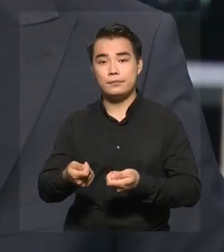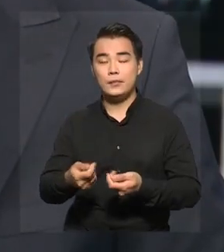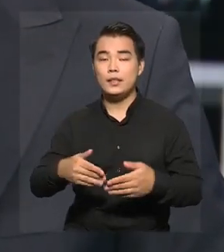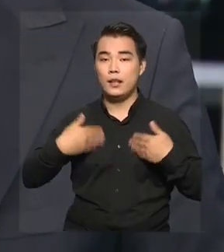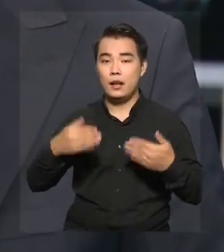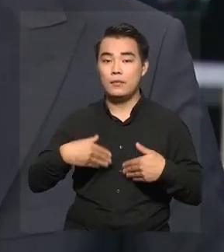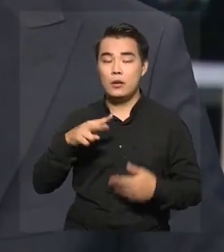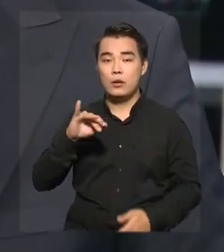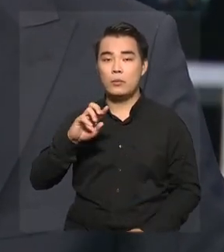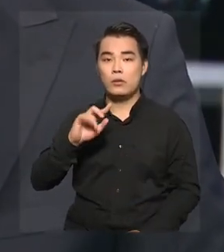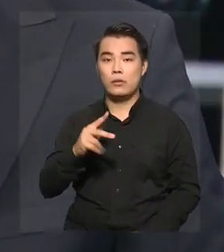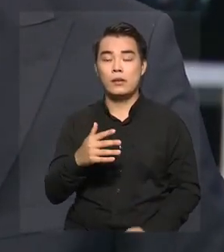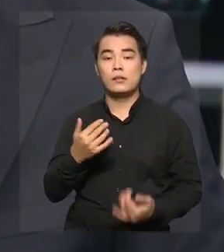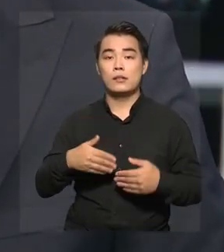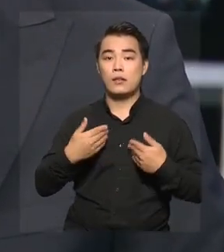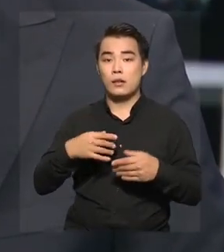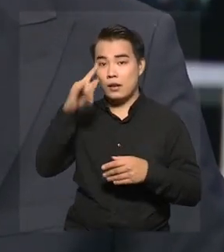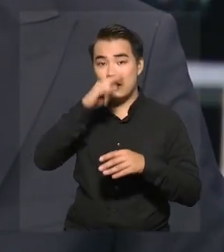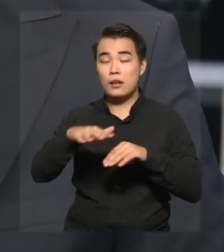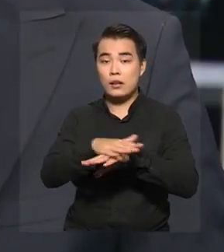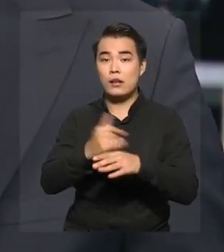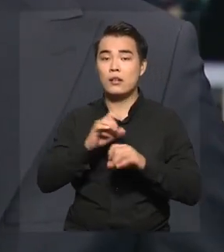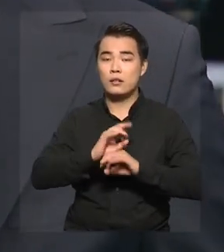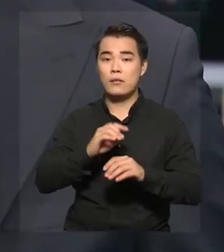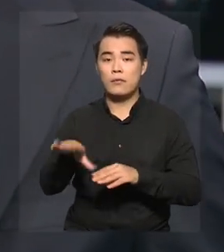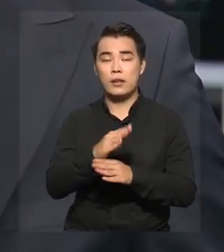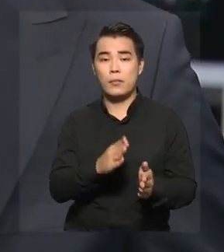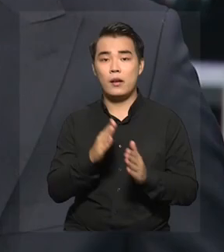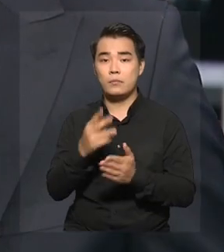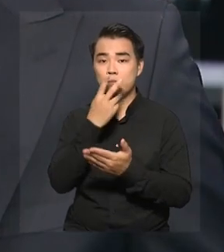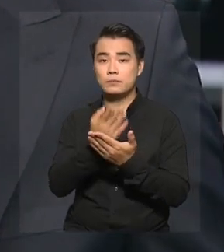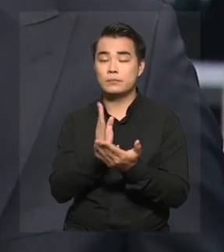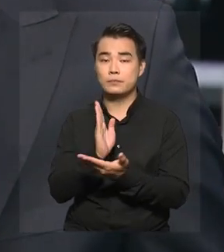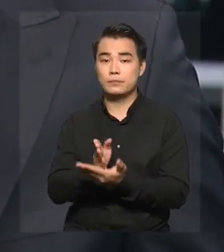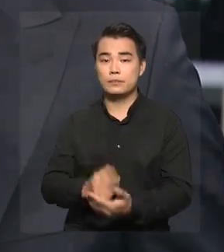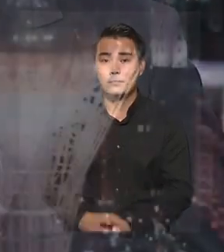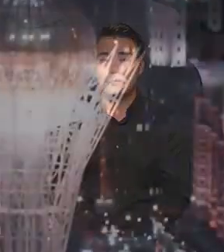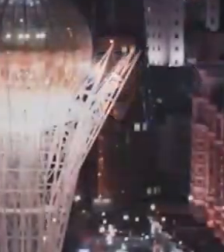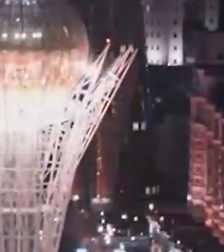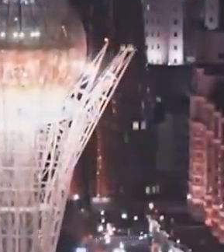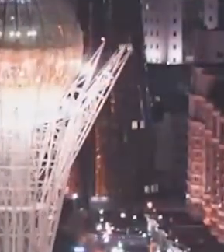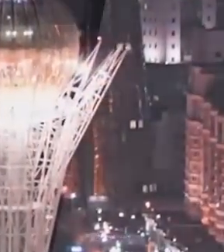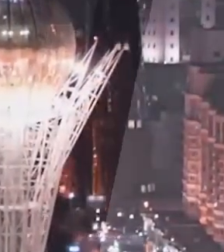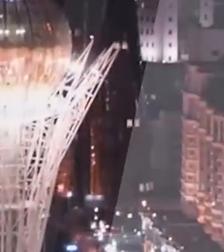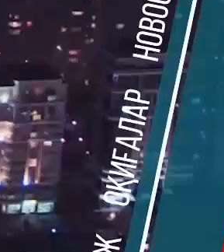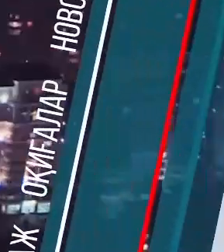Қайырлы кеш, Любовь. Армыз қазақ елі. Біздің де айтарымыз бар. Жібек жол арнасы қосулы болсын.